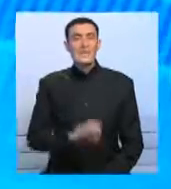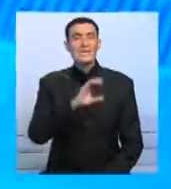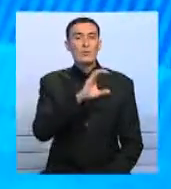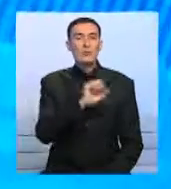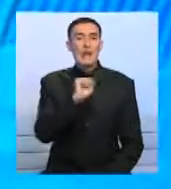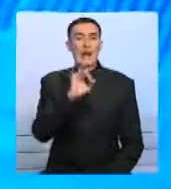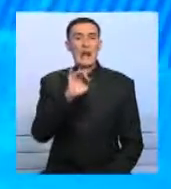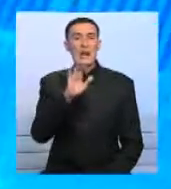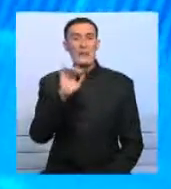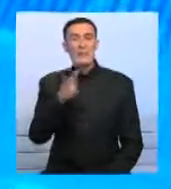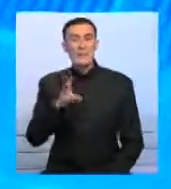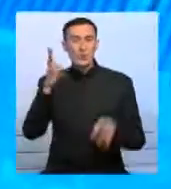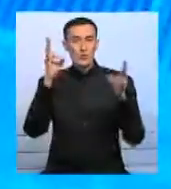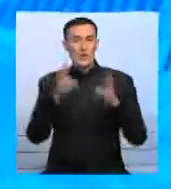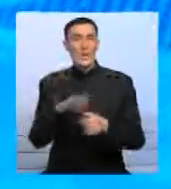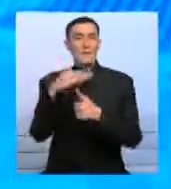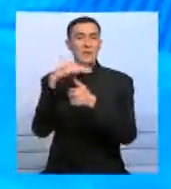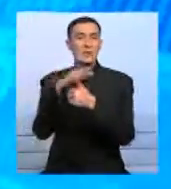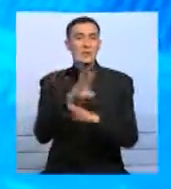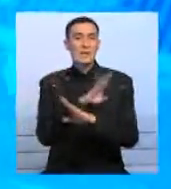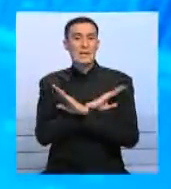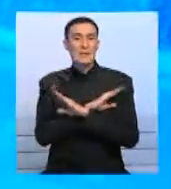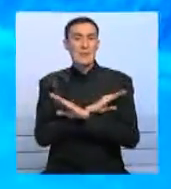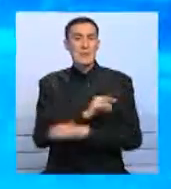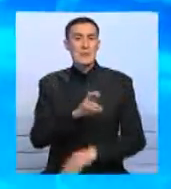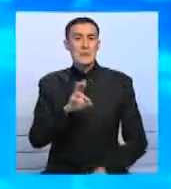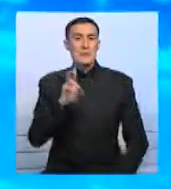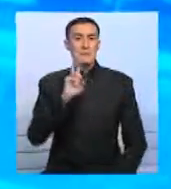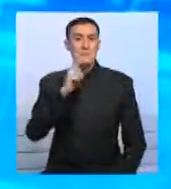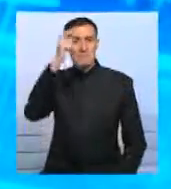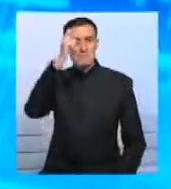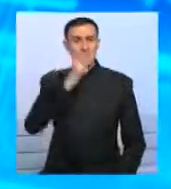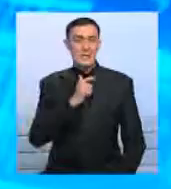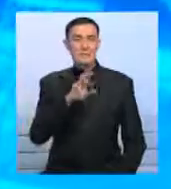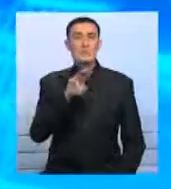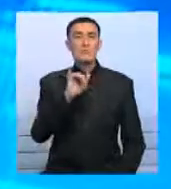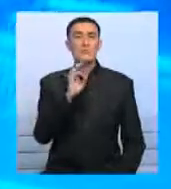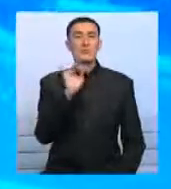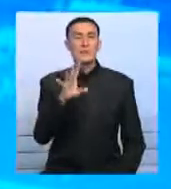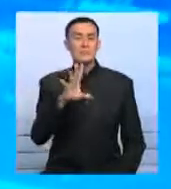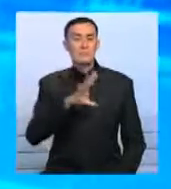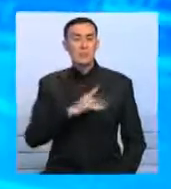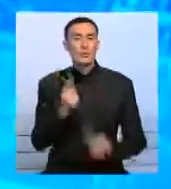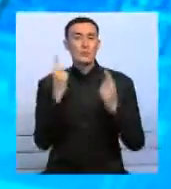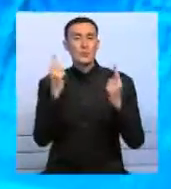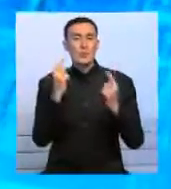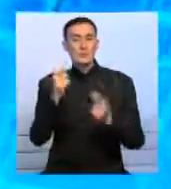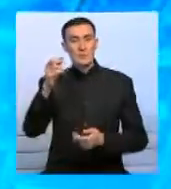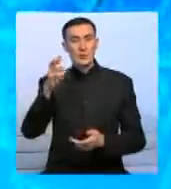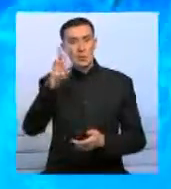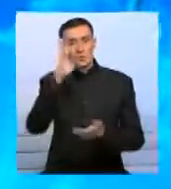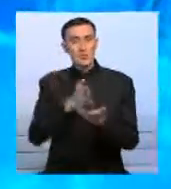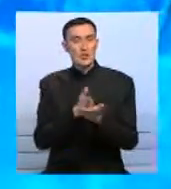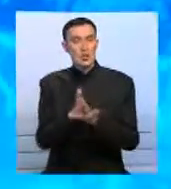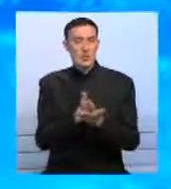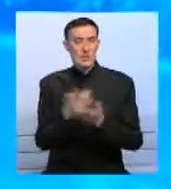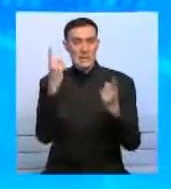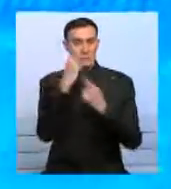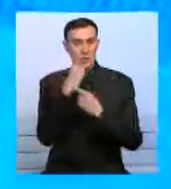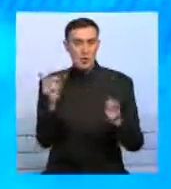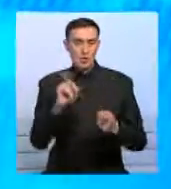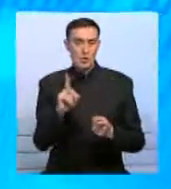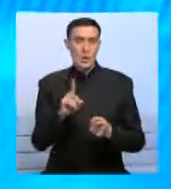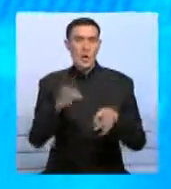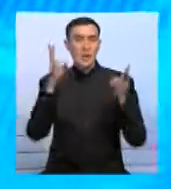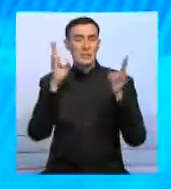Саудовской Аравии в результате крушения вертолета погибли принц Мансур бен Мукрин и несколько высокопоставленных чиновников. Как сообщают местные